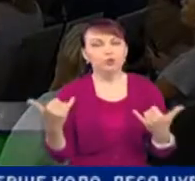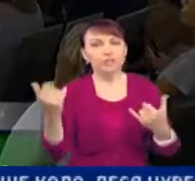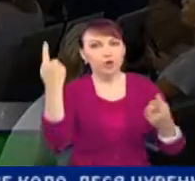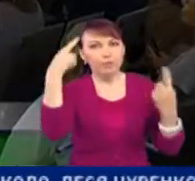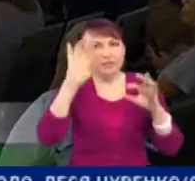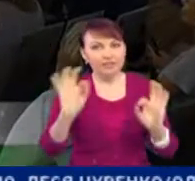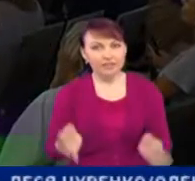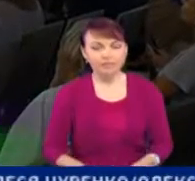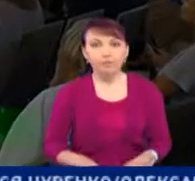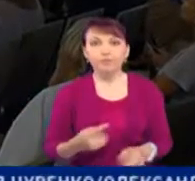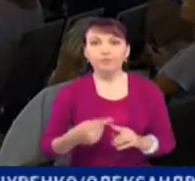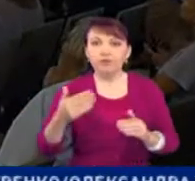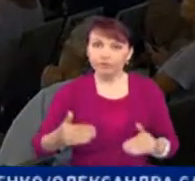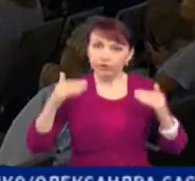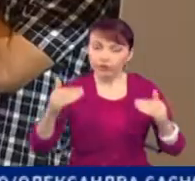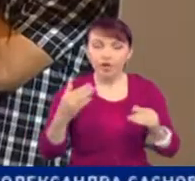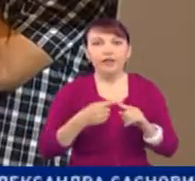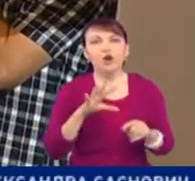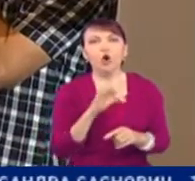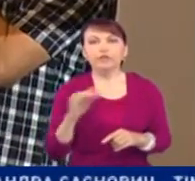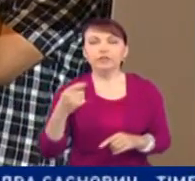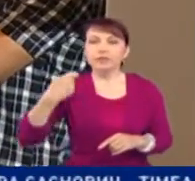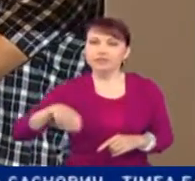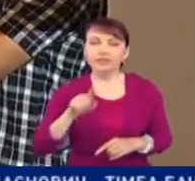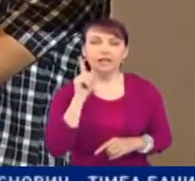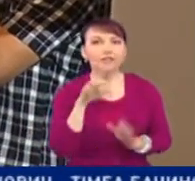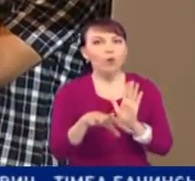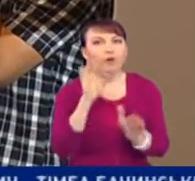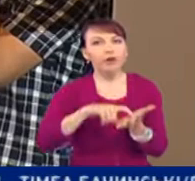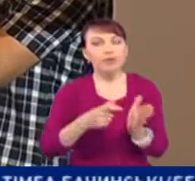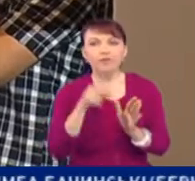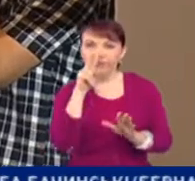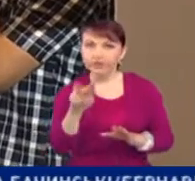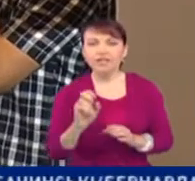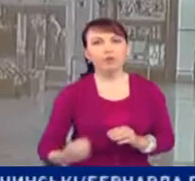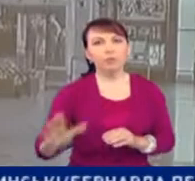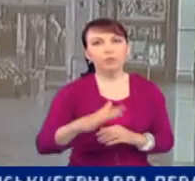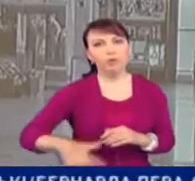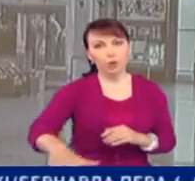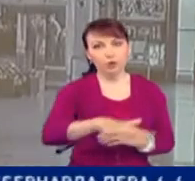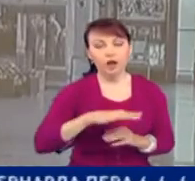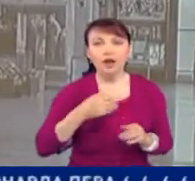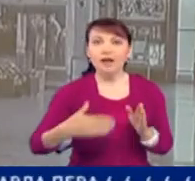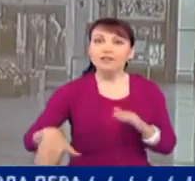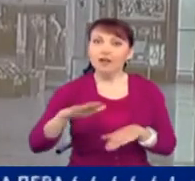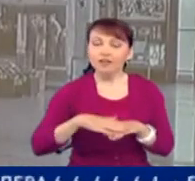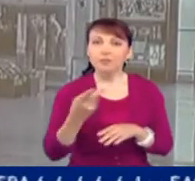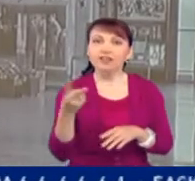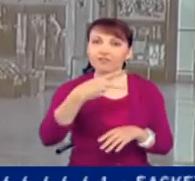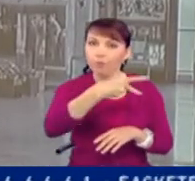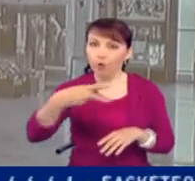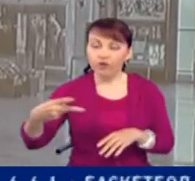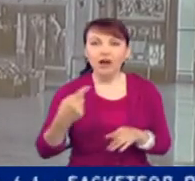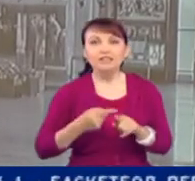вище безпосередньо офіс президента. Володимир Зеленський обрав кабінет з видом на Європейську площу. Над ним два поверхи